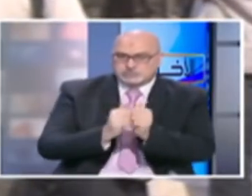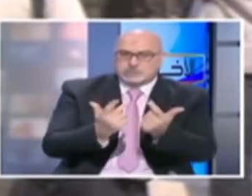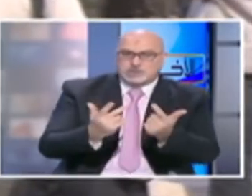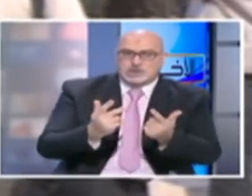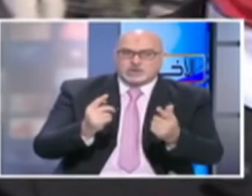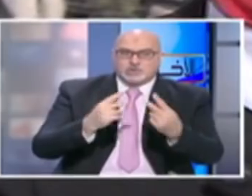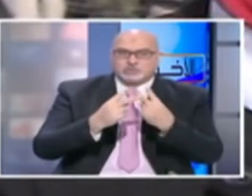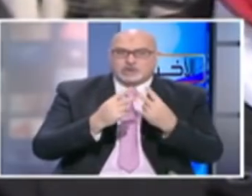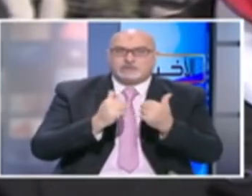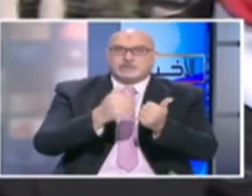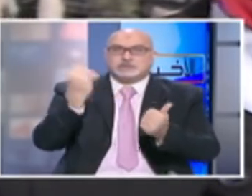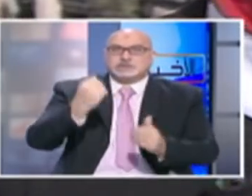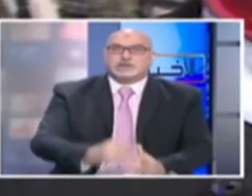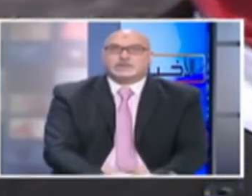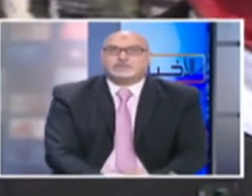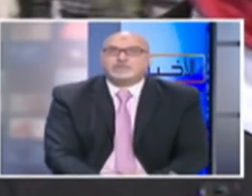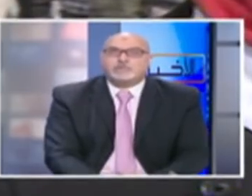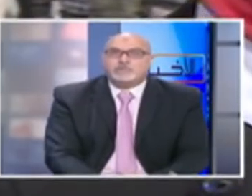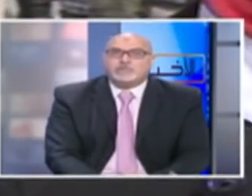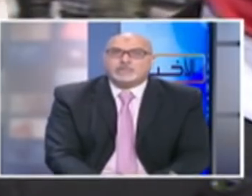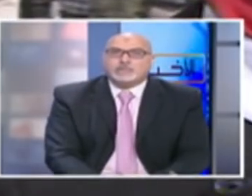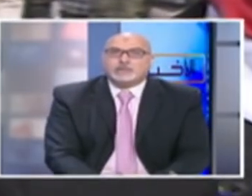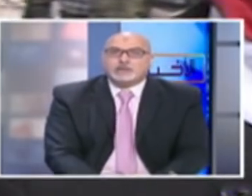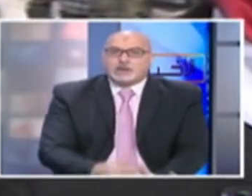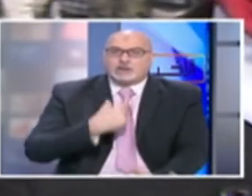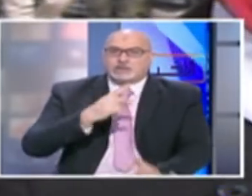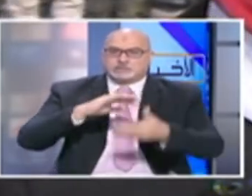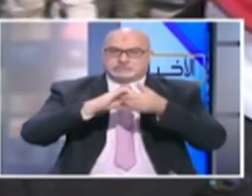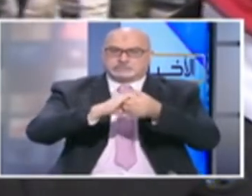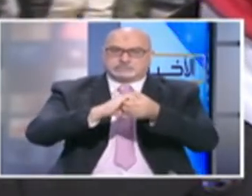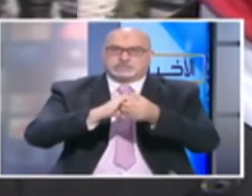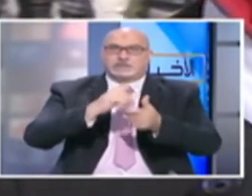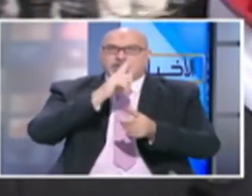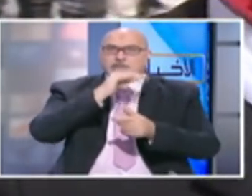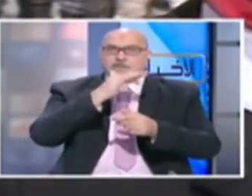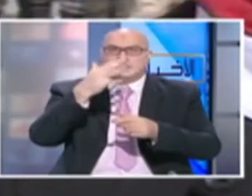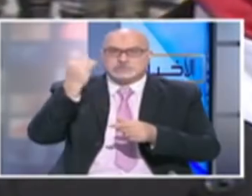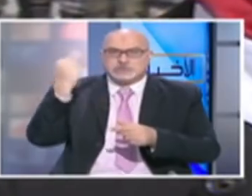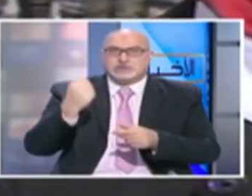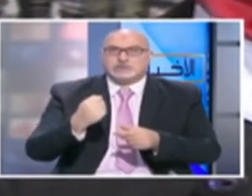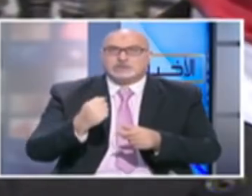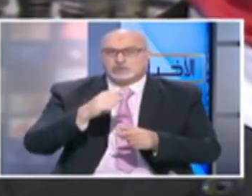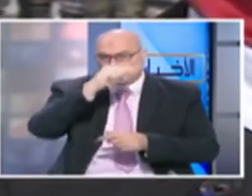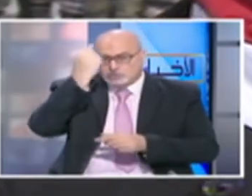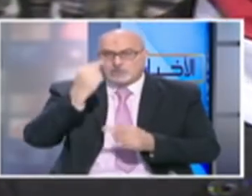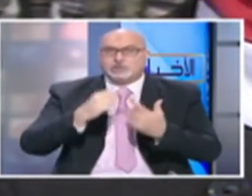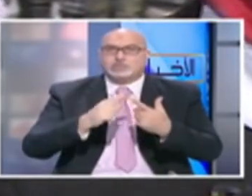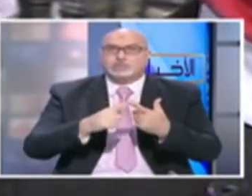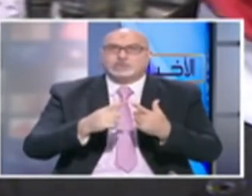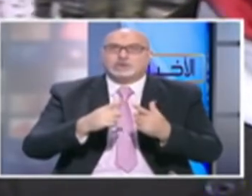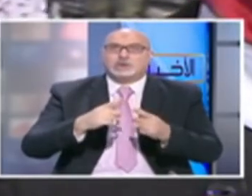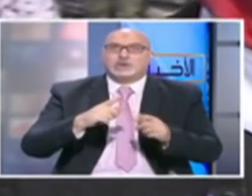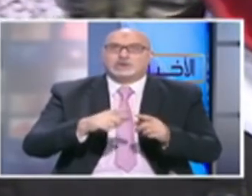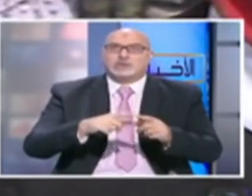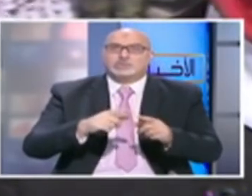جانب هذا الشعب. جينا كمساندات ومتضامنات مع المرأة الصحراوية إن شاء الله، ونبقى في